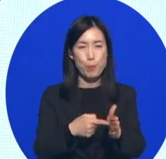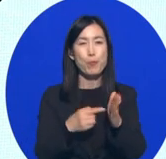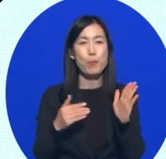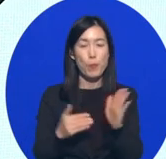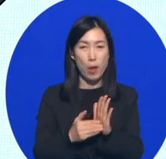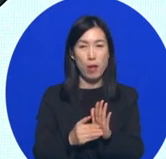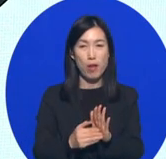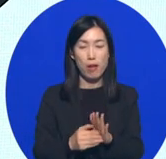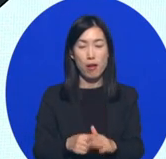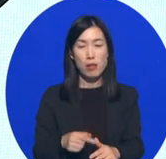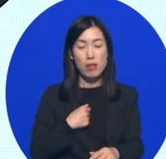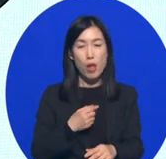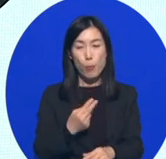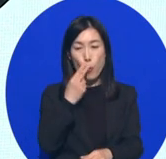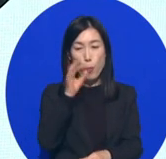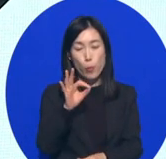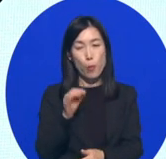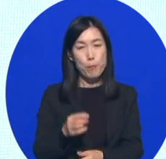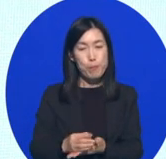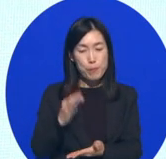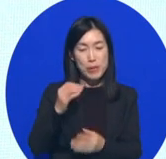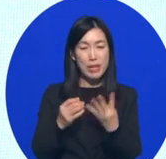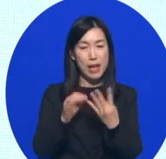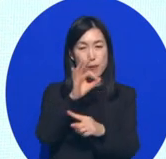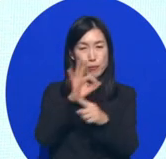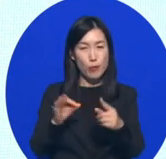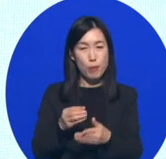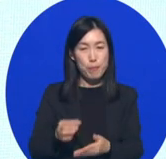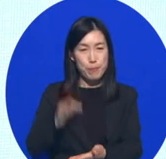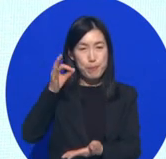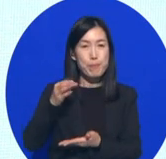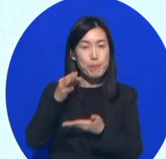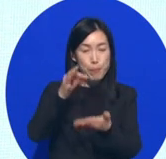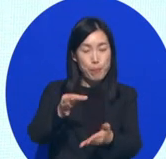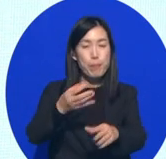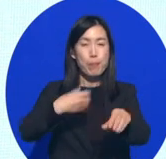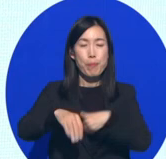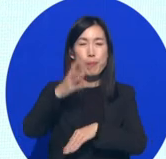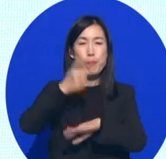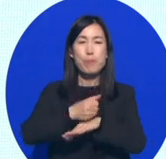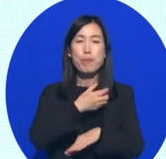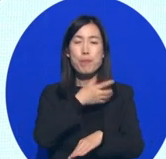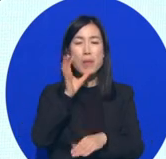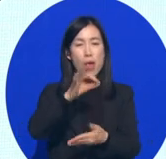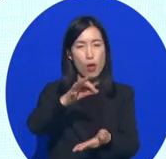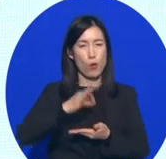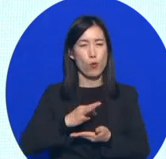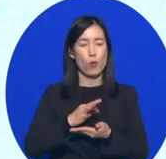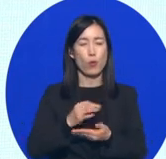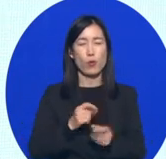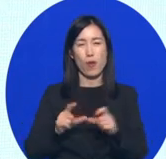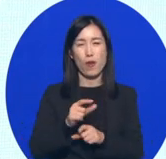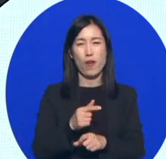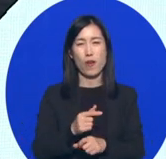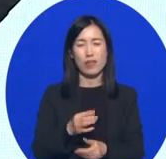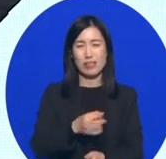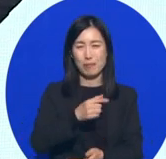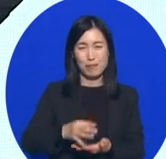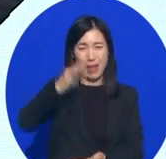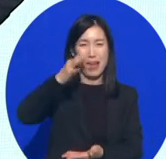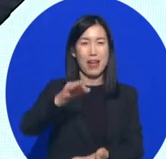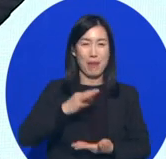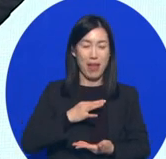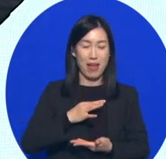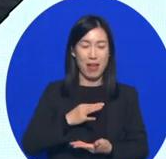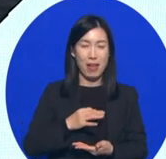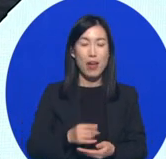보고했습니다내는 돈을 늘려야 한다는 전제 아래 나중에 받을 돈도 늘리는 노후 보장성 강화 방안과 반대로 일을